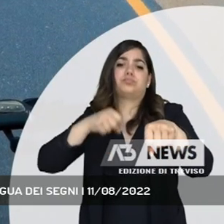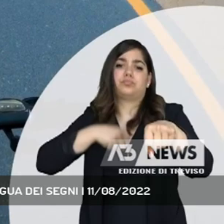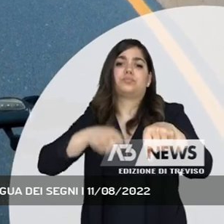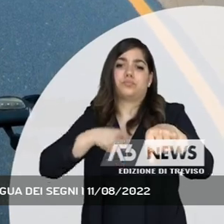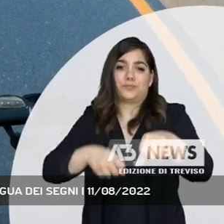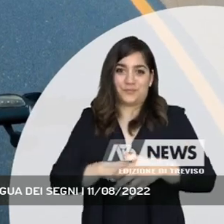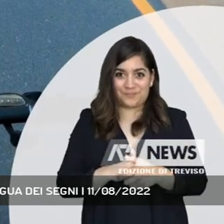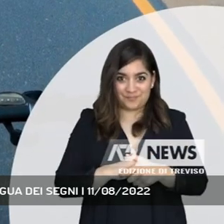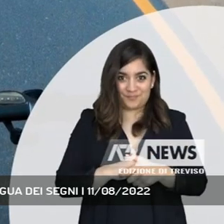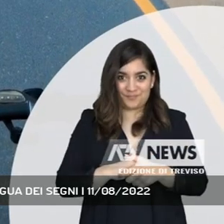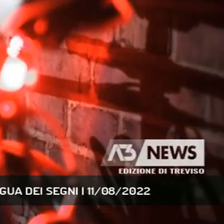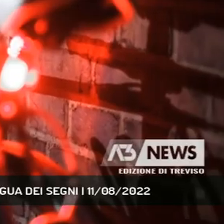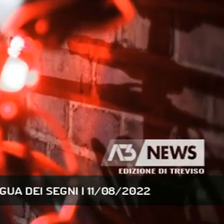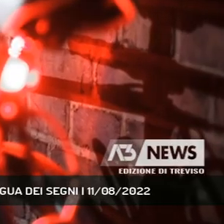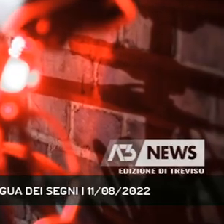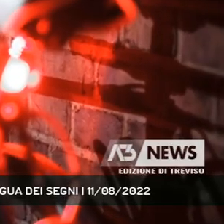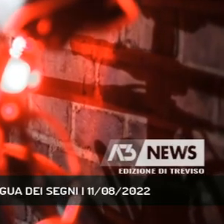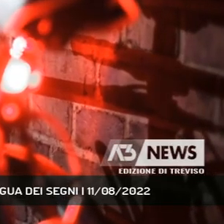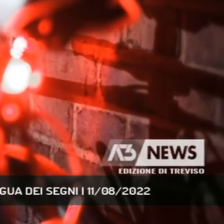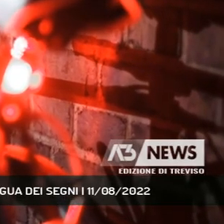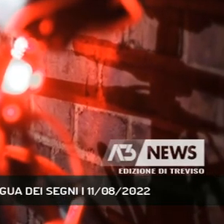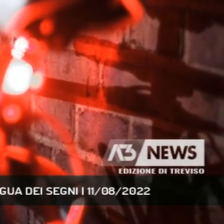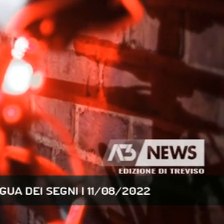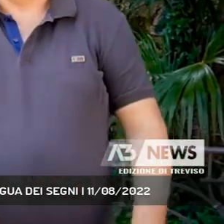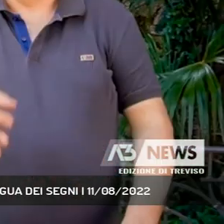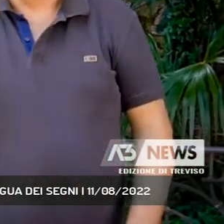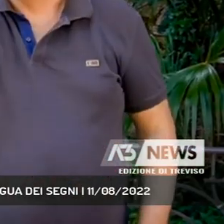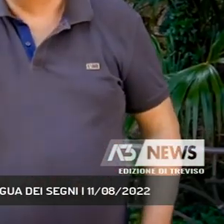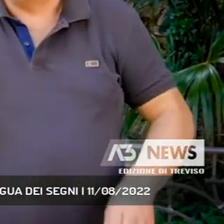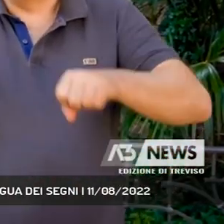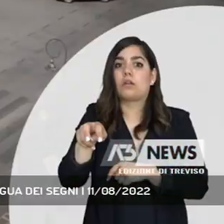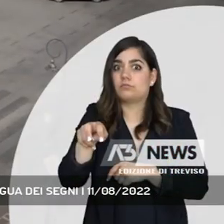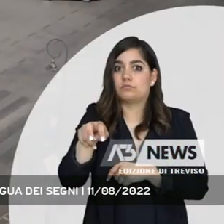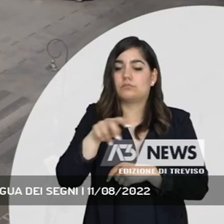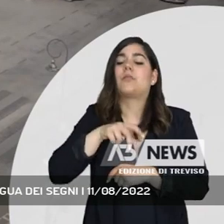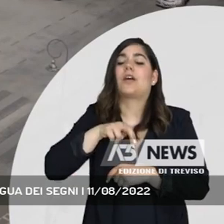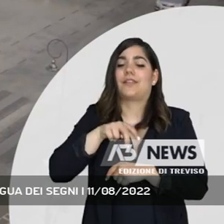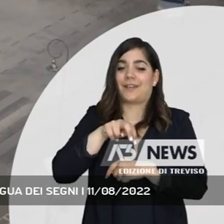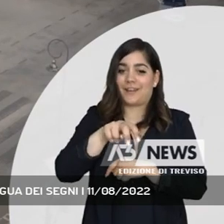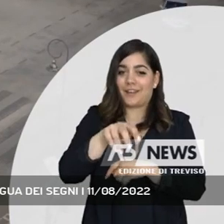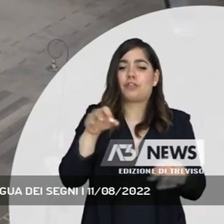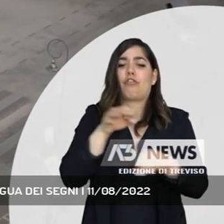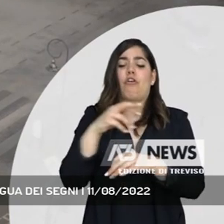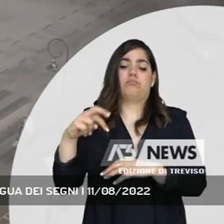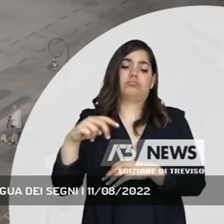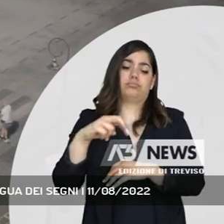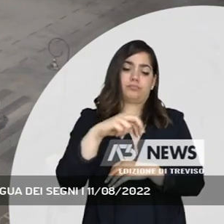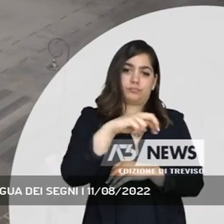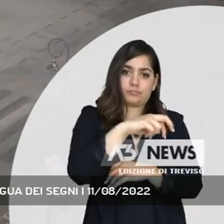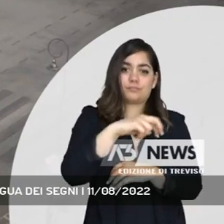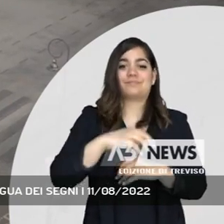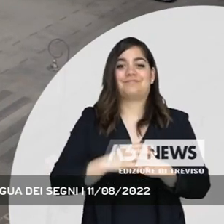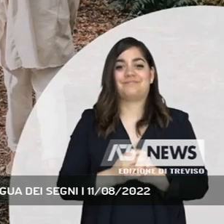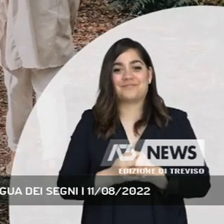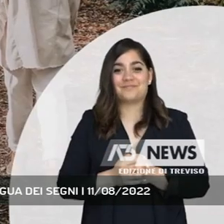disabilità. Nello specifico, il progetto è rivolto alle persone che presentano limitazioni nell'udito, nella competenza verbale e nella piena